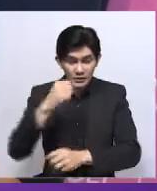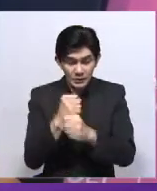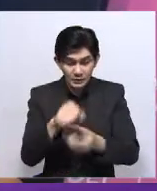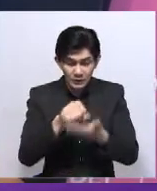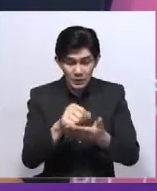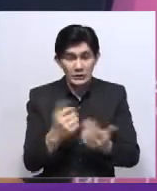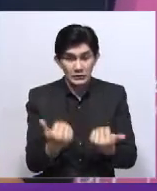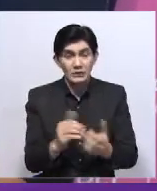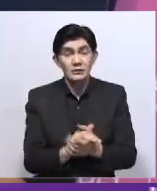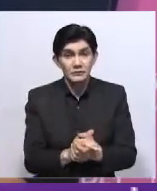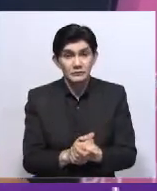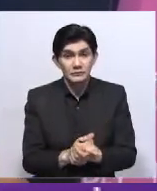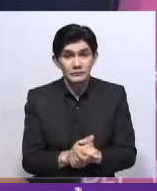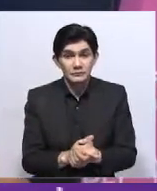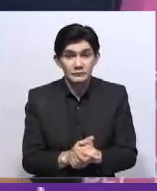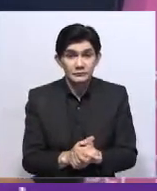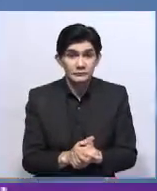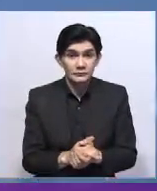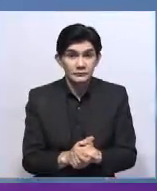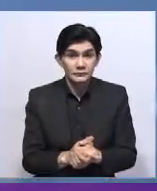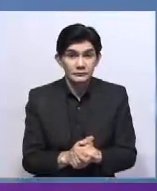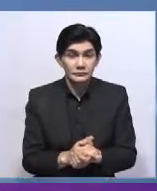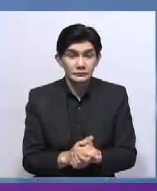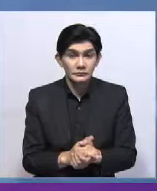ช้บริการอยู่แล้วนะครับ